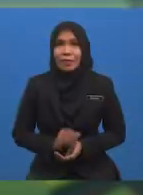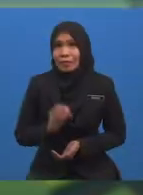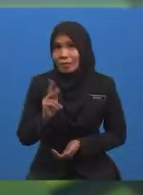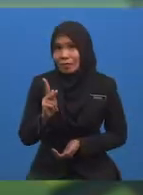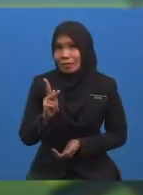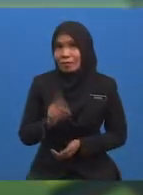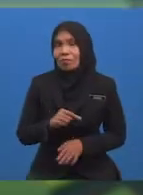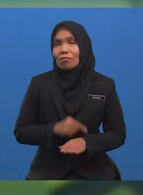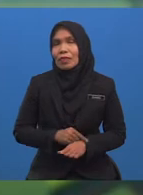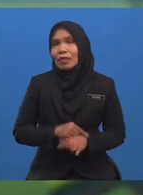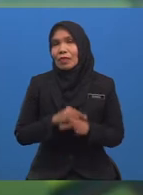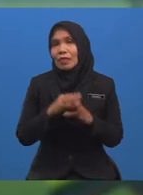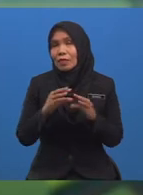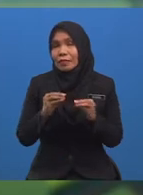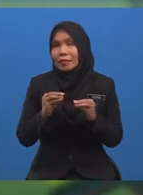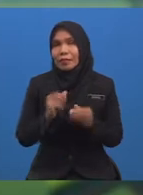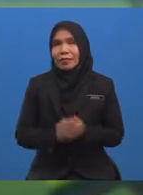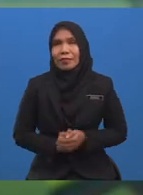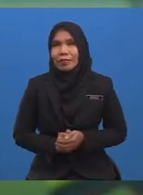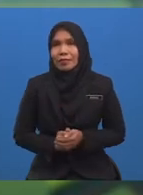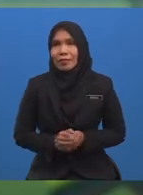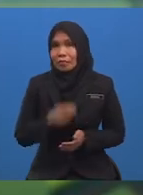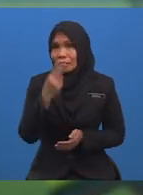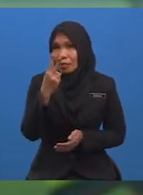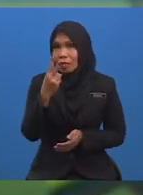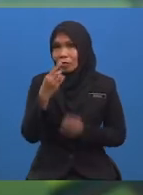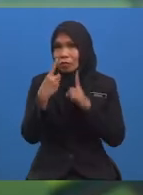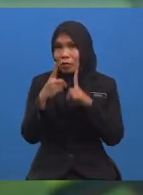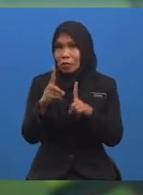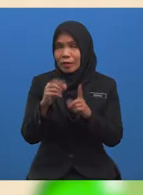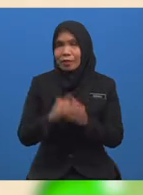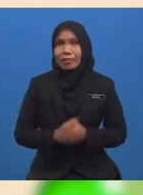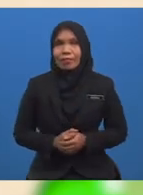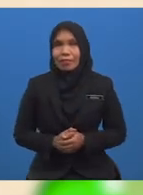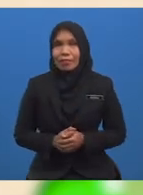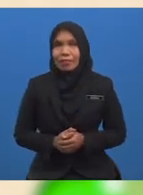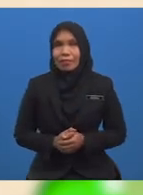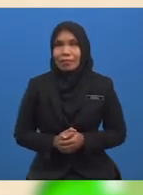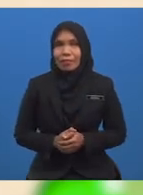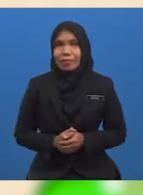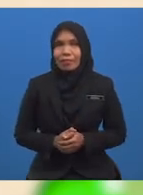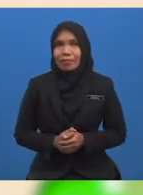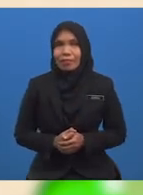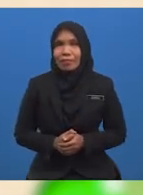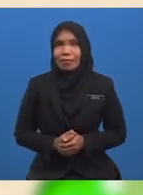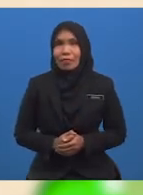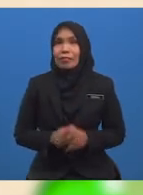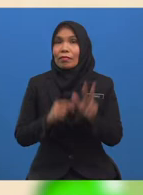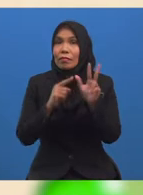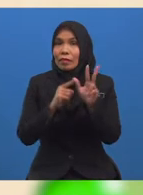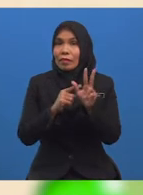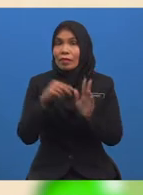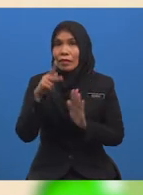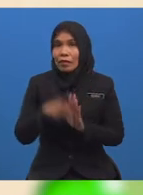Okey, masa telah tamat. Kita lihat jawapan yang sebenar. 3 keperluan